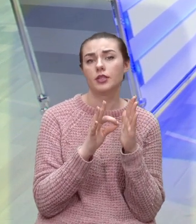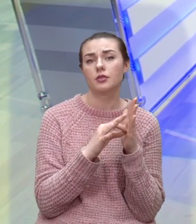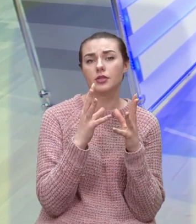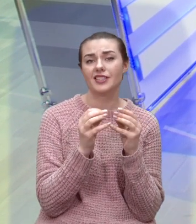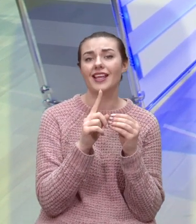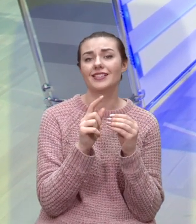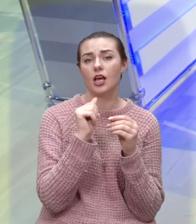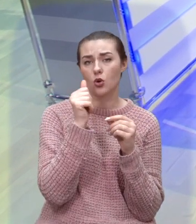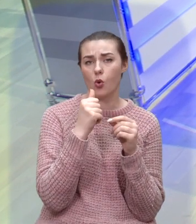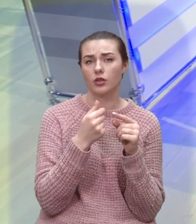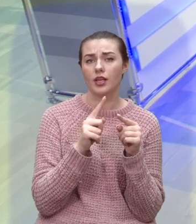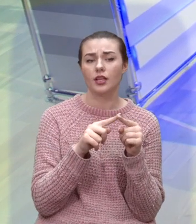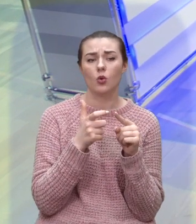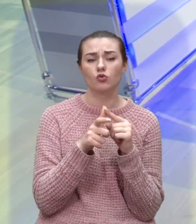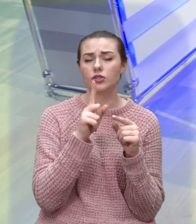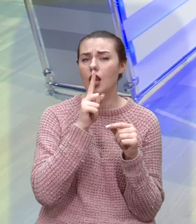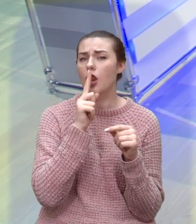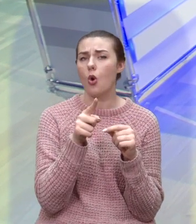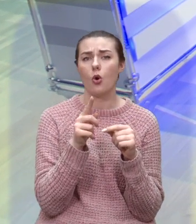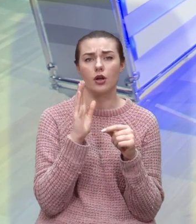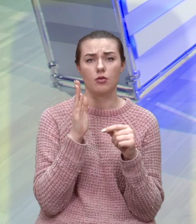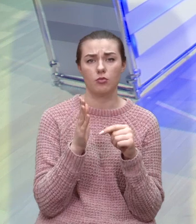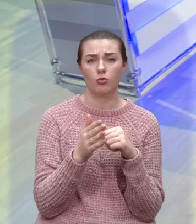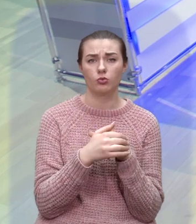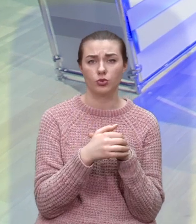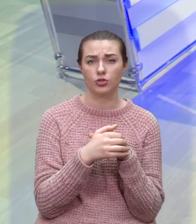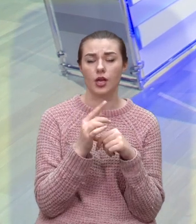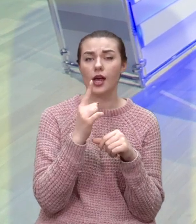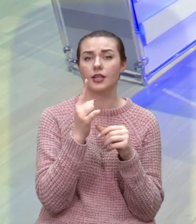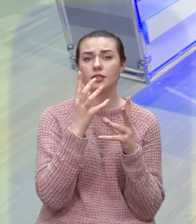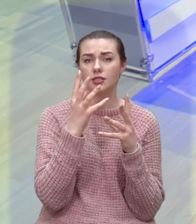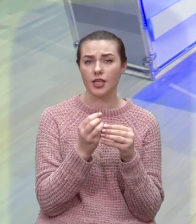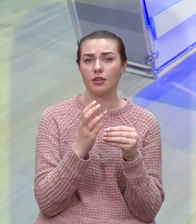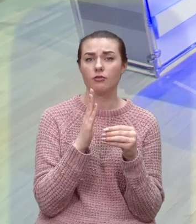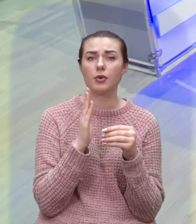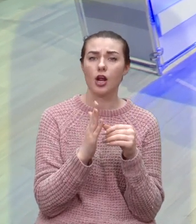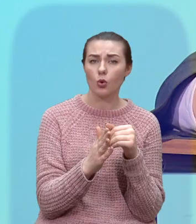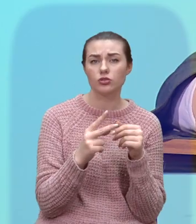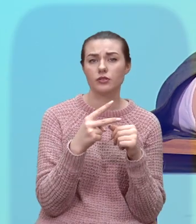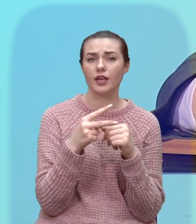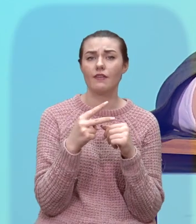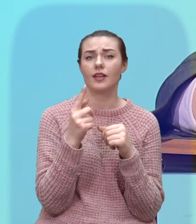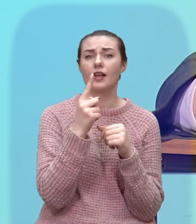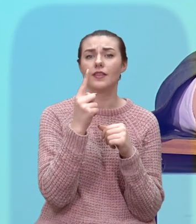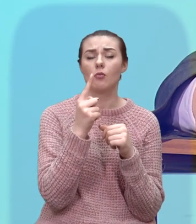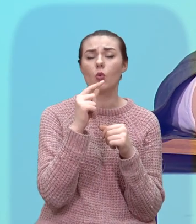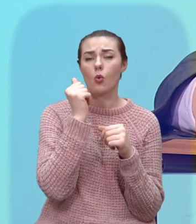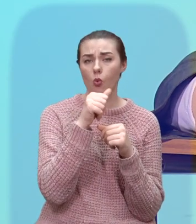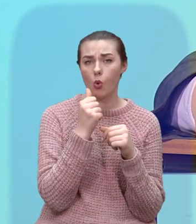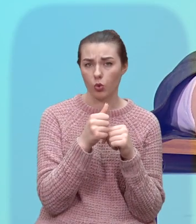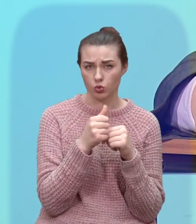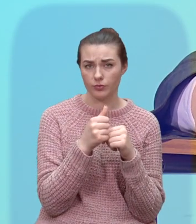принципа день за год это очень далёкое будущее аренда ни один день в пророчестве равен одному